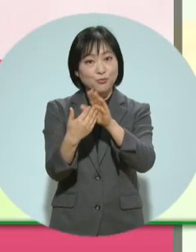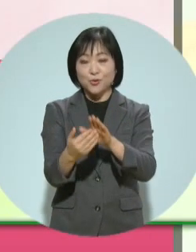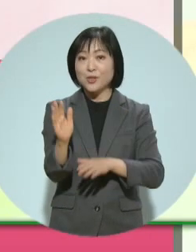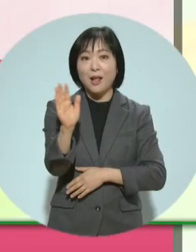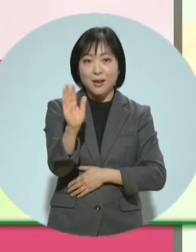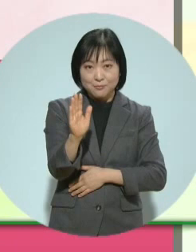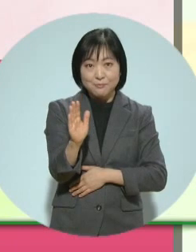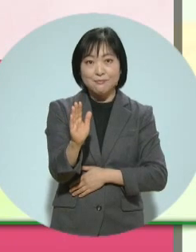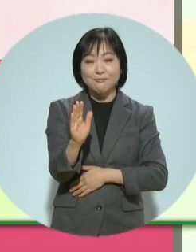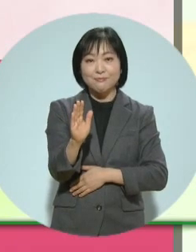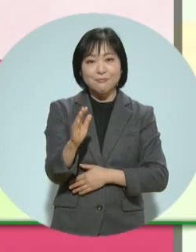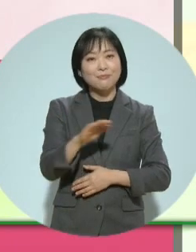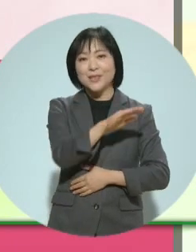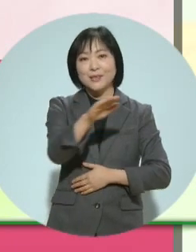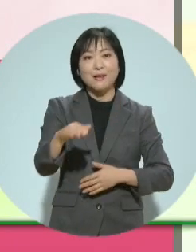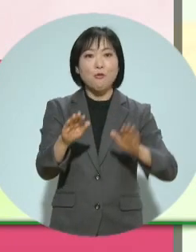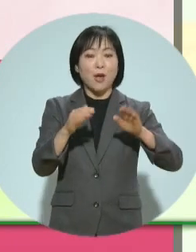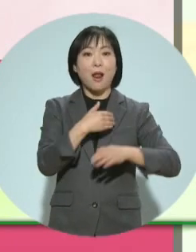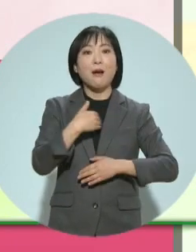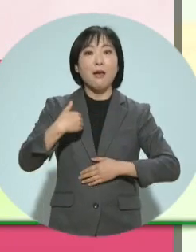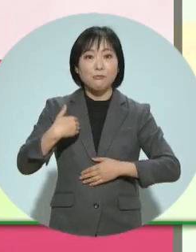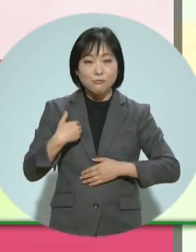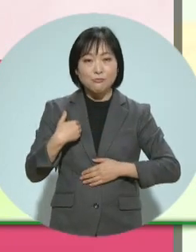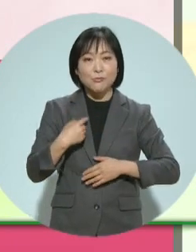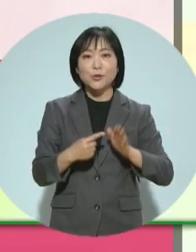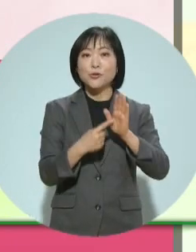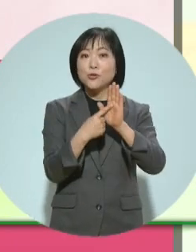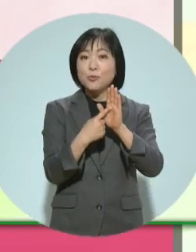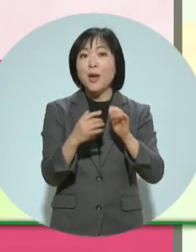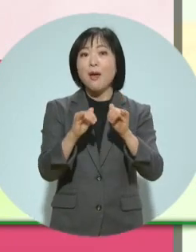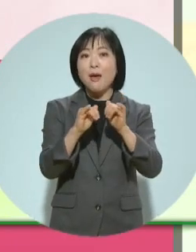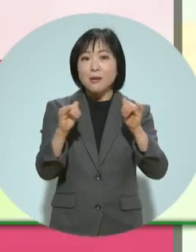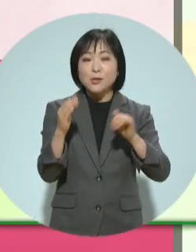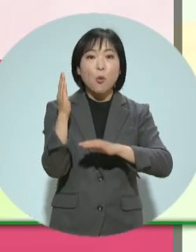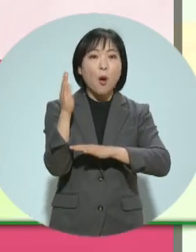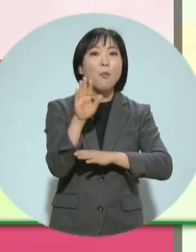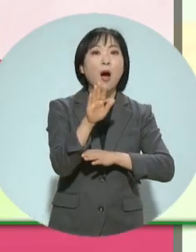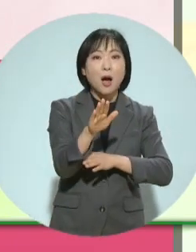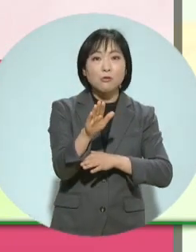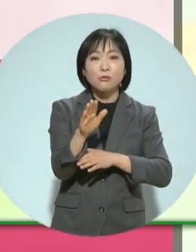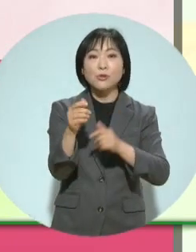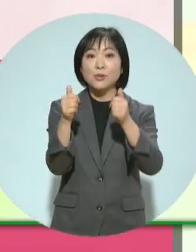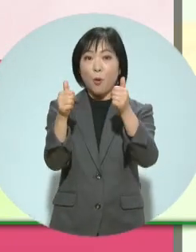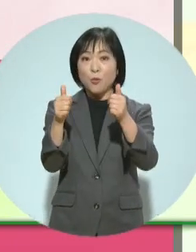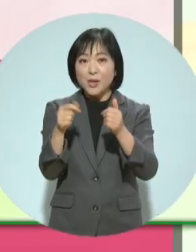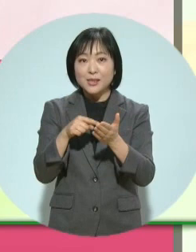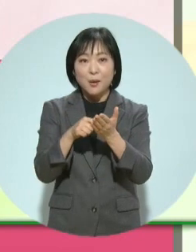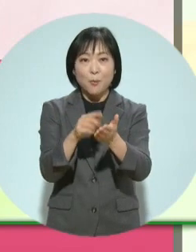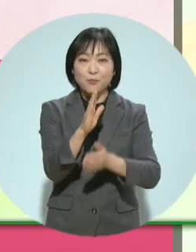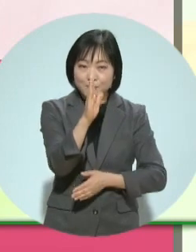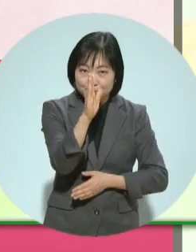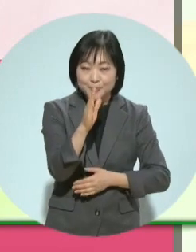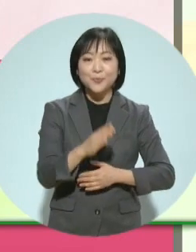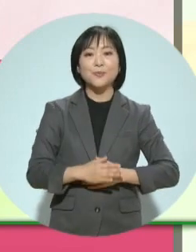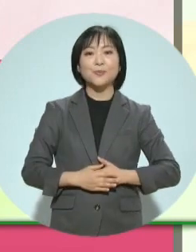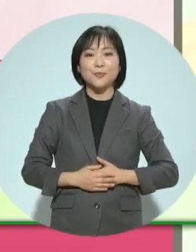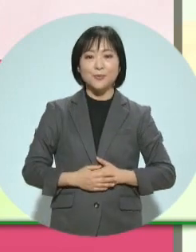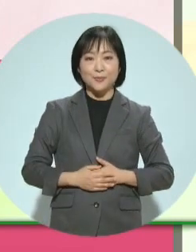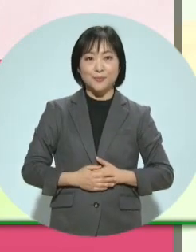演などがあります。参加を希望する人はホームページからお申し込みください。